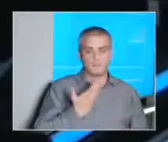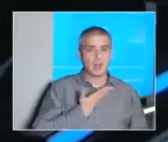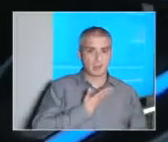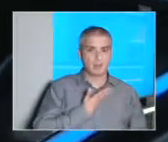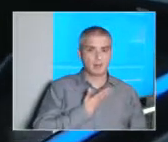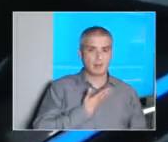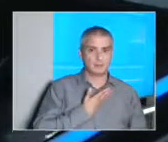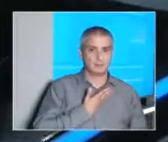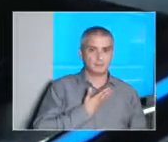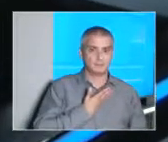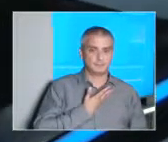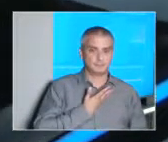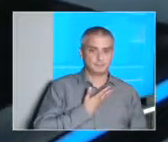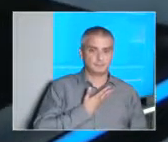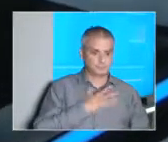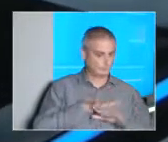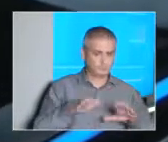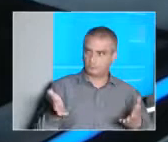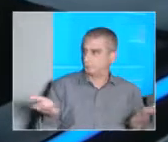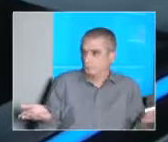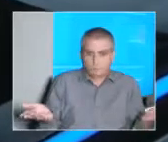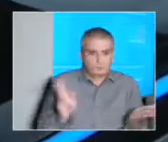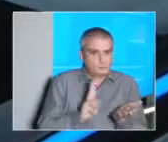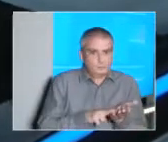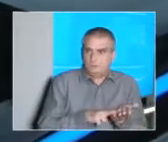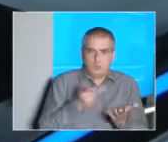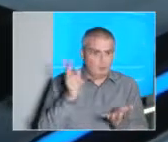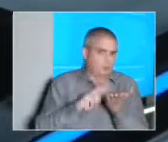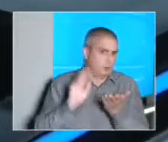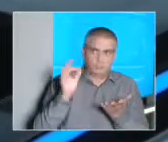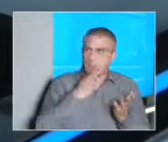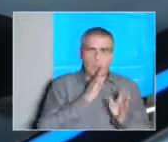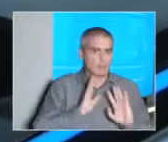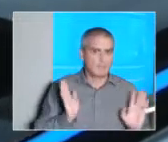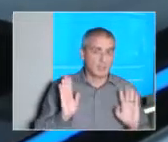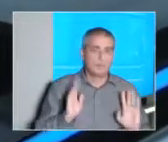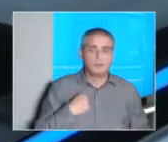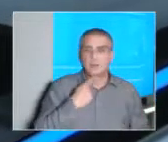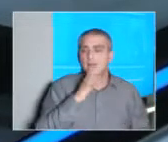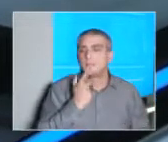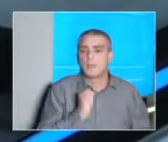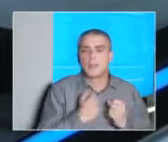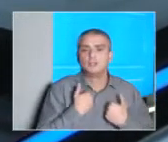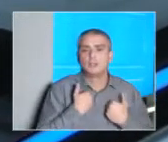לקבל את השטחים, אני חושב שהיא דרישה נכונה. אין לי שום בעיה. נגיד לך, מה קשה לי בצד